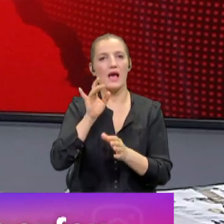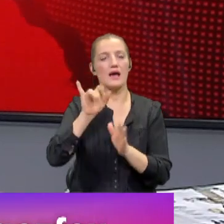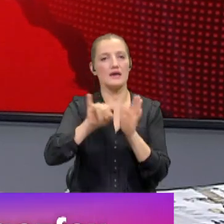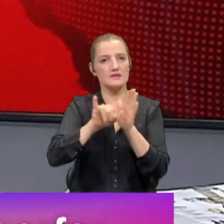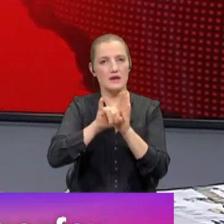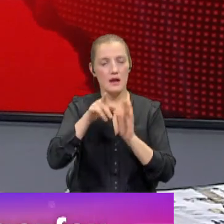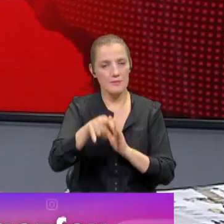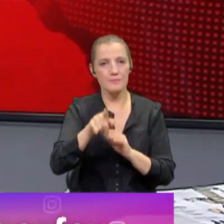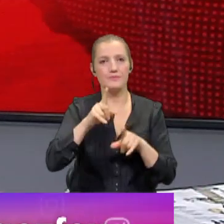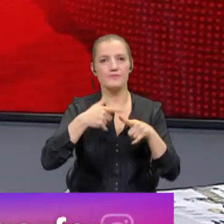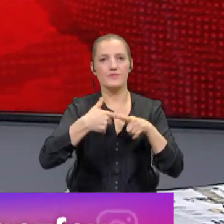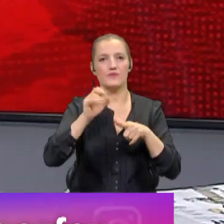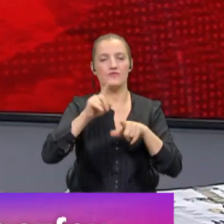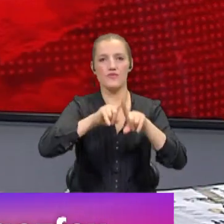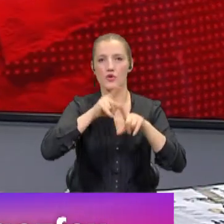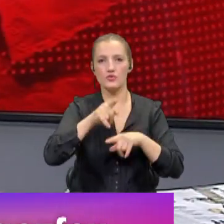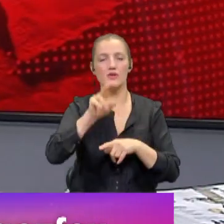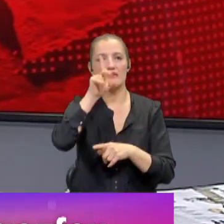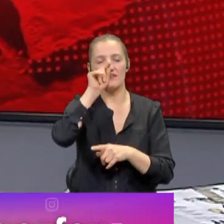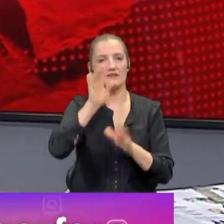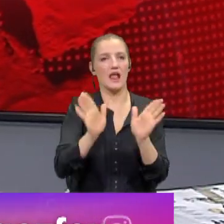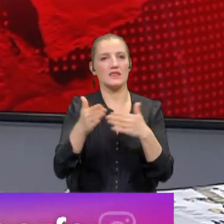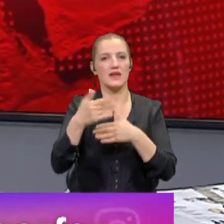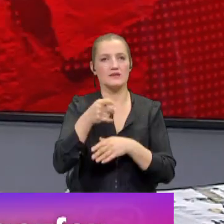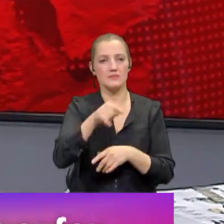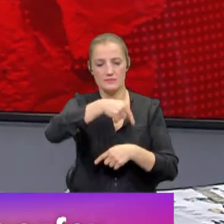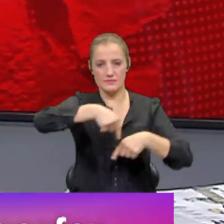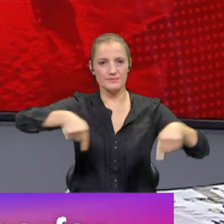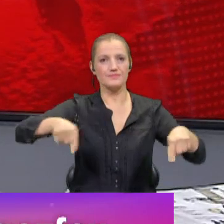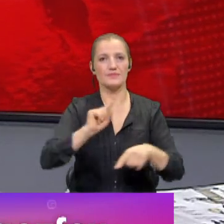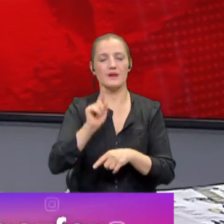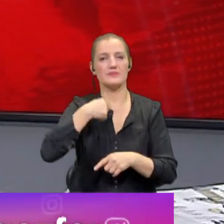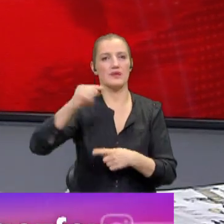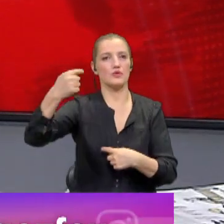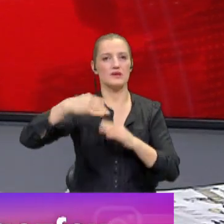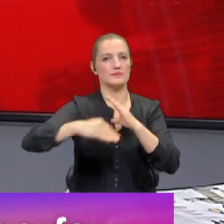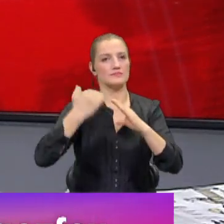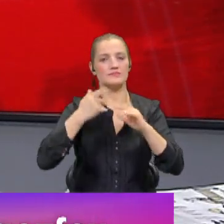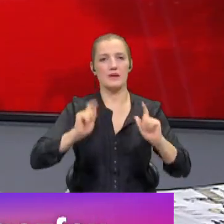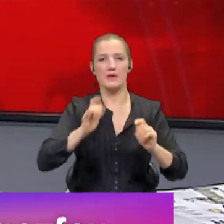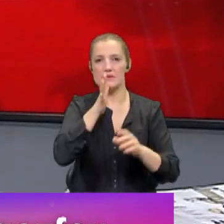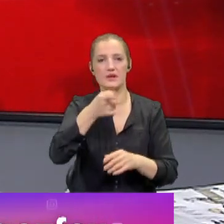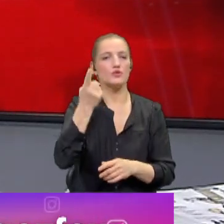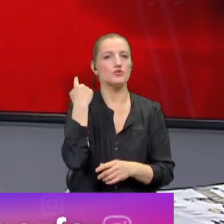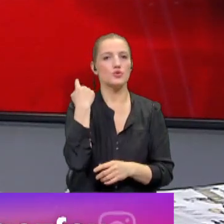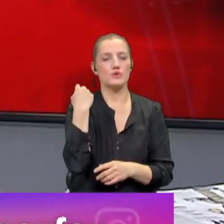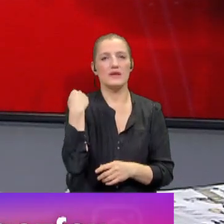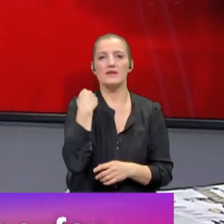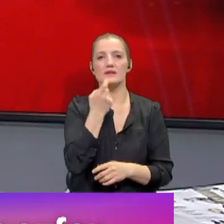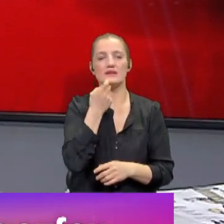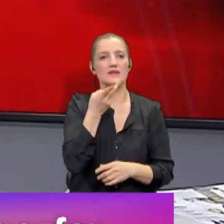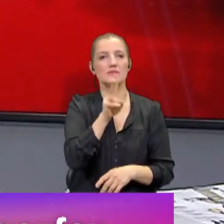Karagöz Fox Instagram Karagöz İlker twitter adresim buradan bizlere ulaşabilirsiniz Dün yeni yılın